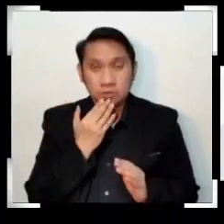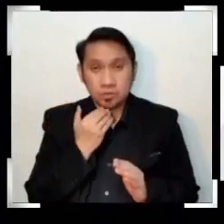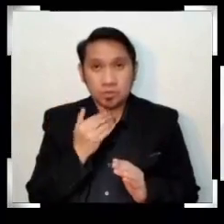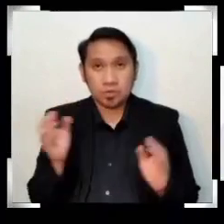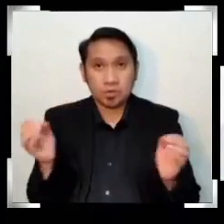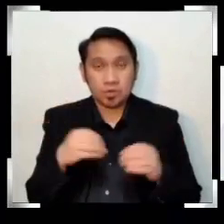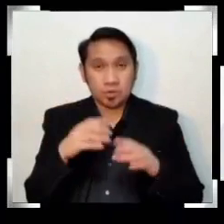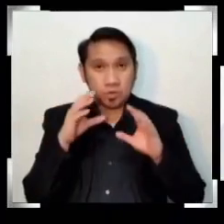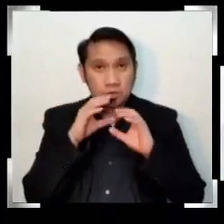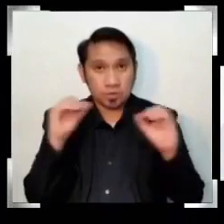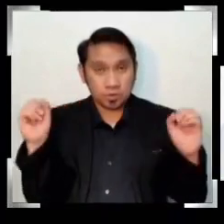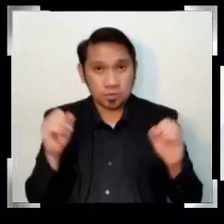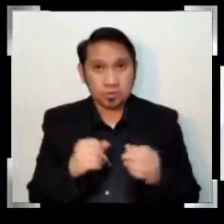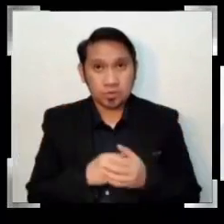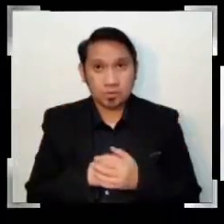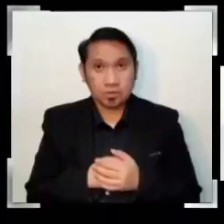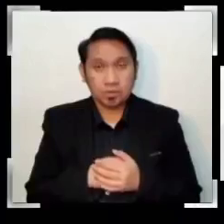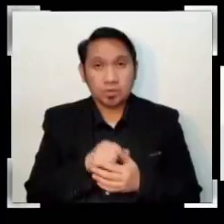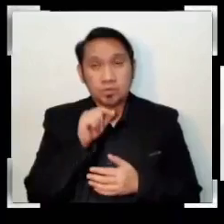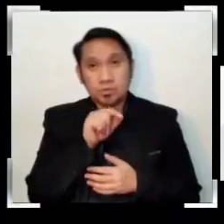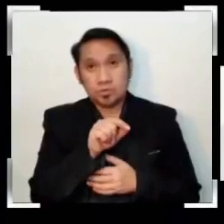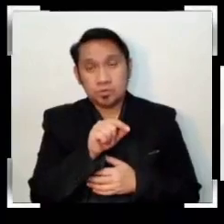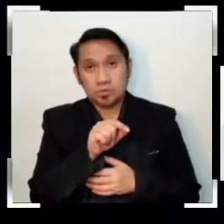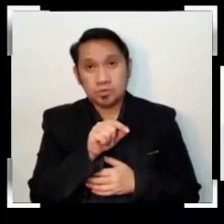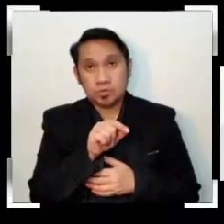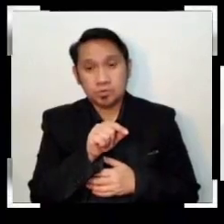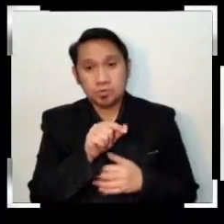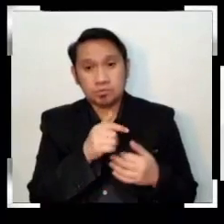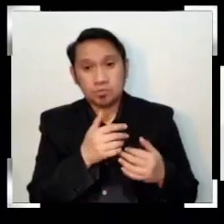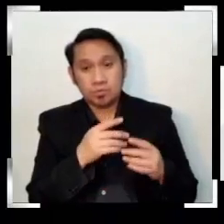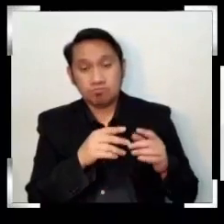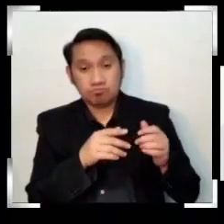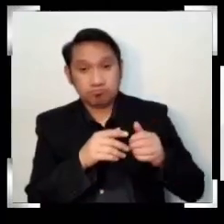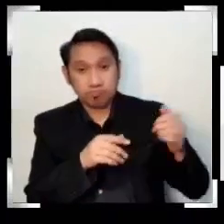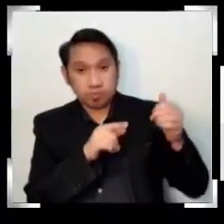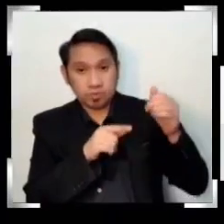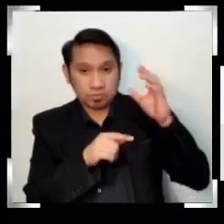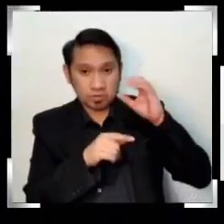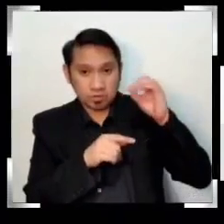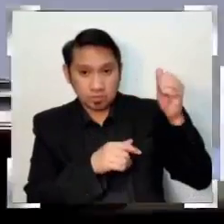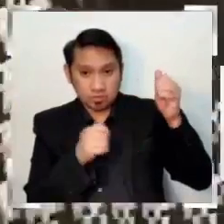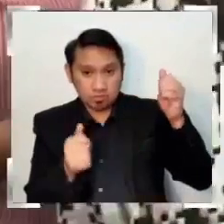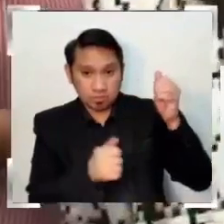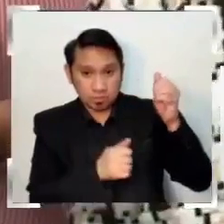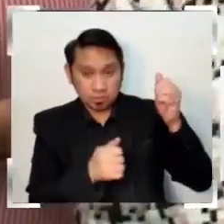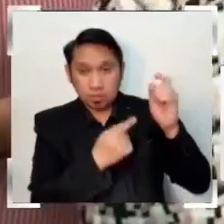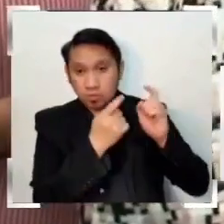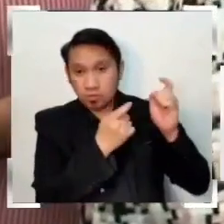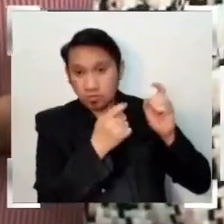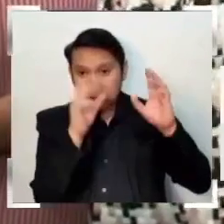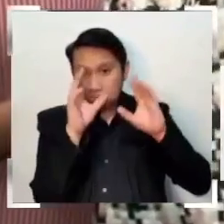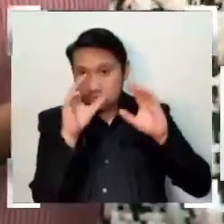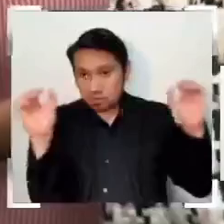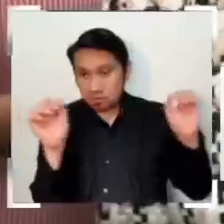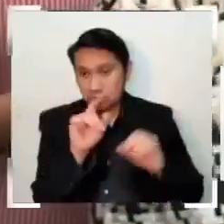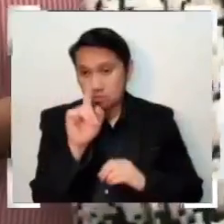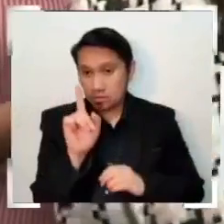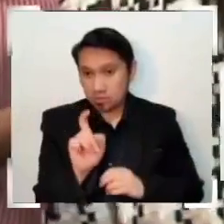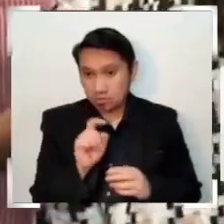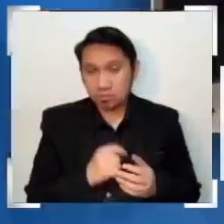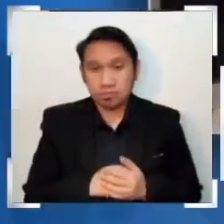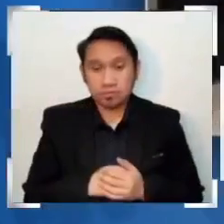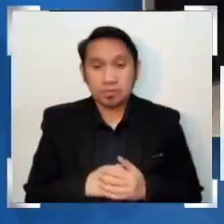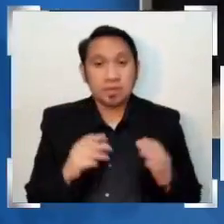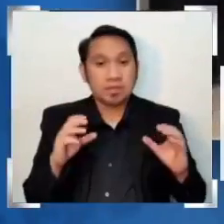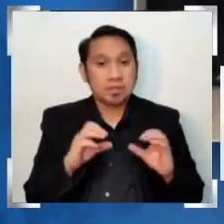being manipulated by his underlings who handpicked the importers? Sinisika pa ng GMA